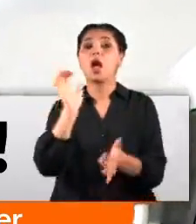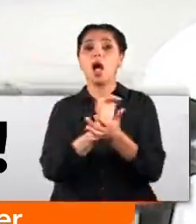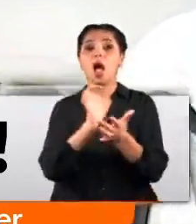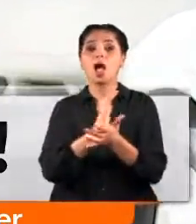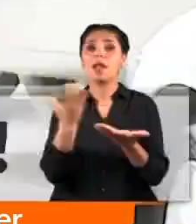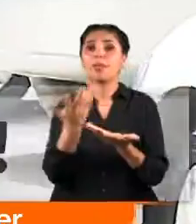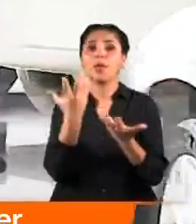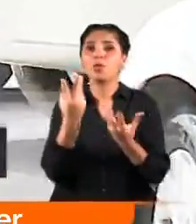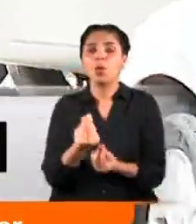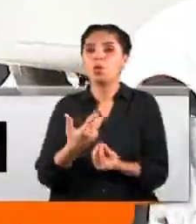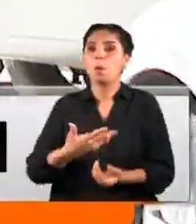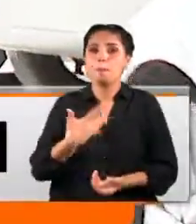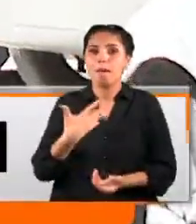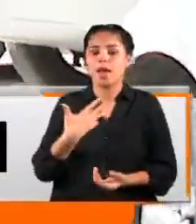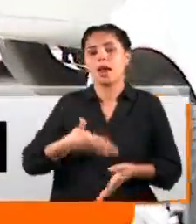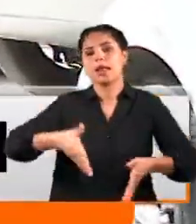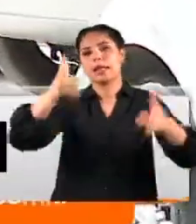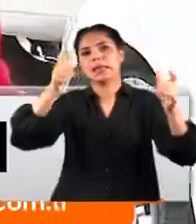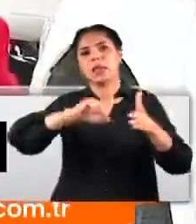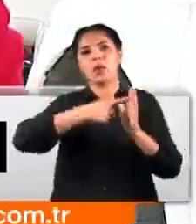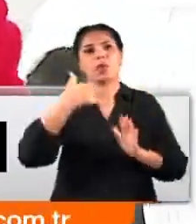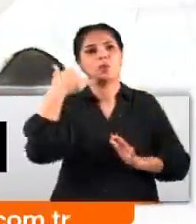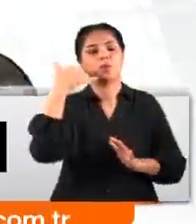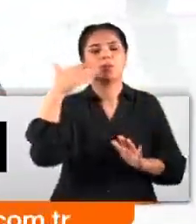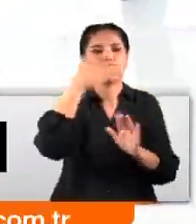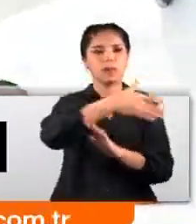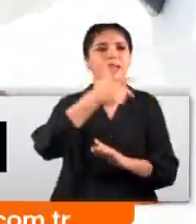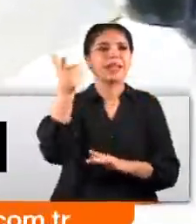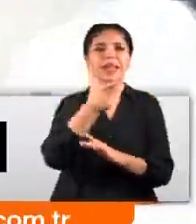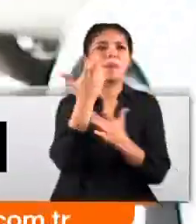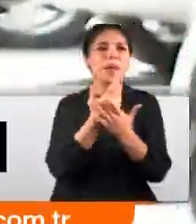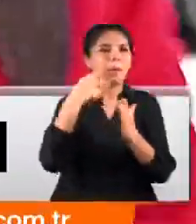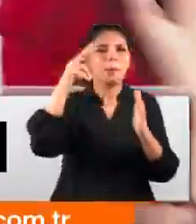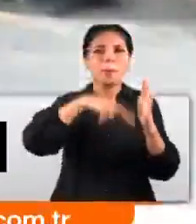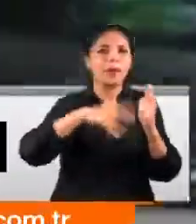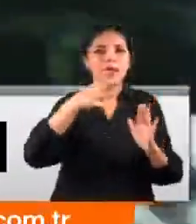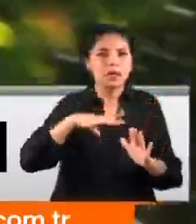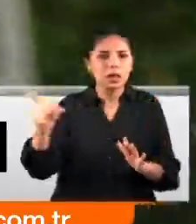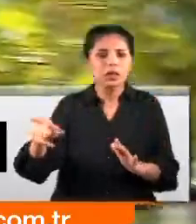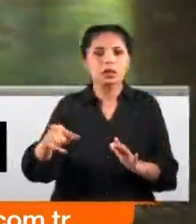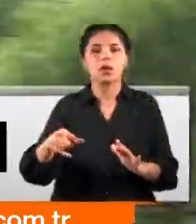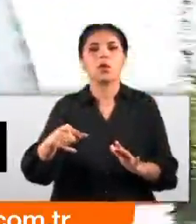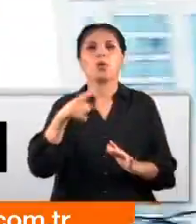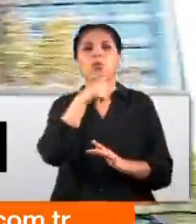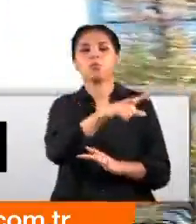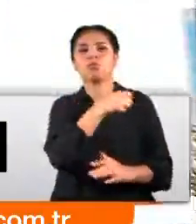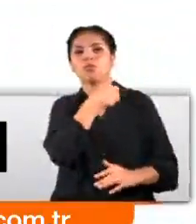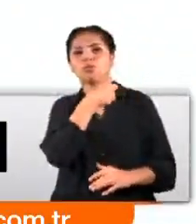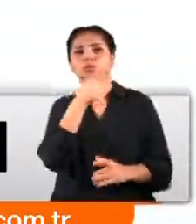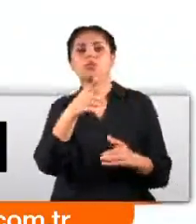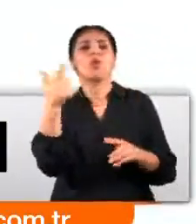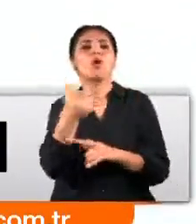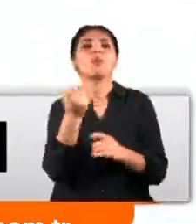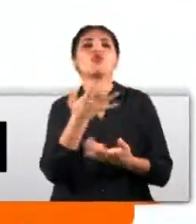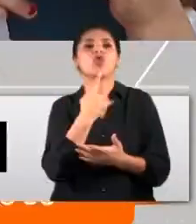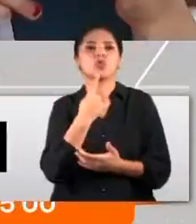yaşandığını öğrenmek için hemen site yönetimine gidip kamera kayıtlarına bakmak istediler. Ama iddiaya göre site yönetimi onlara kameraların